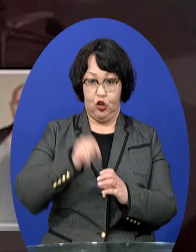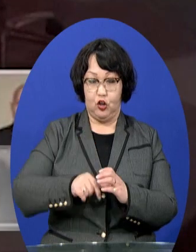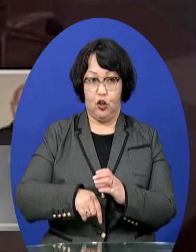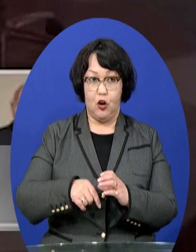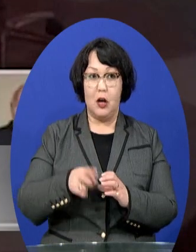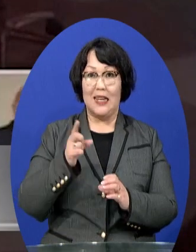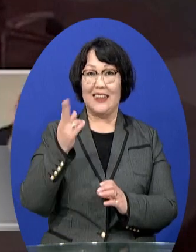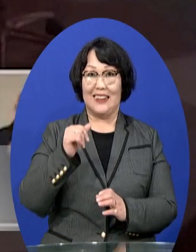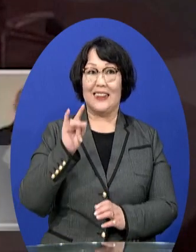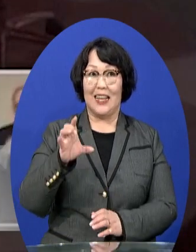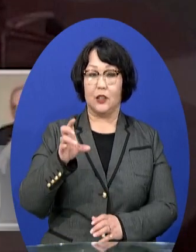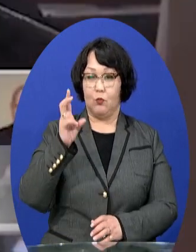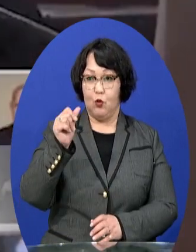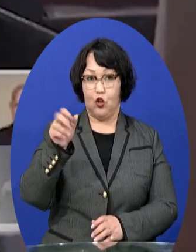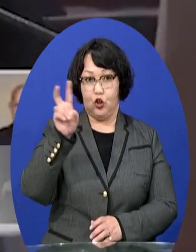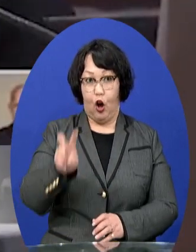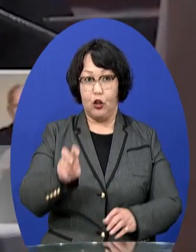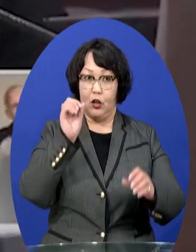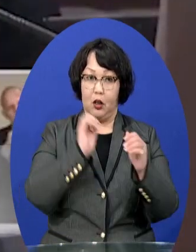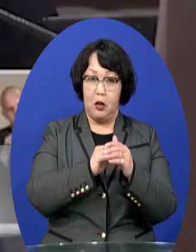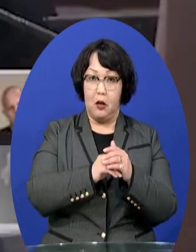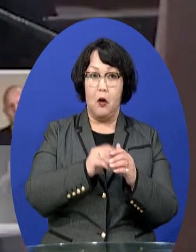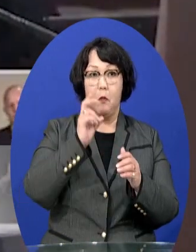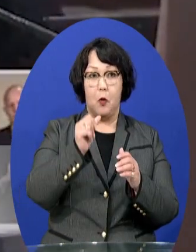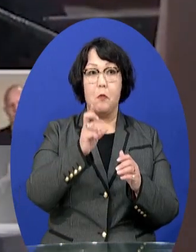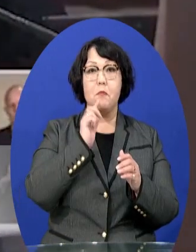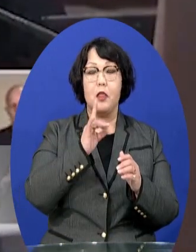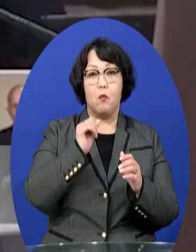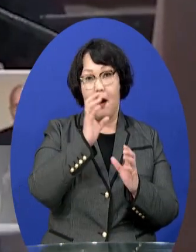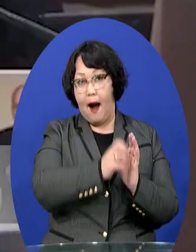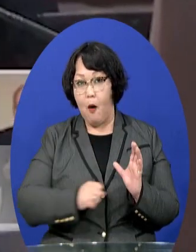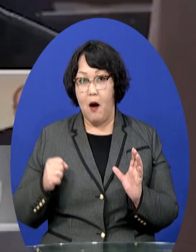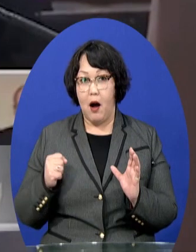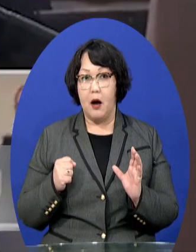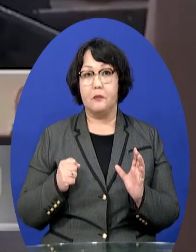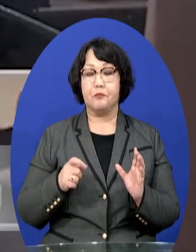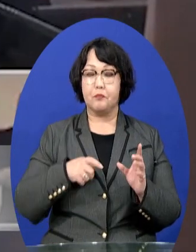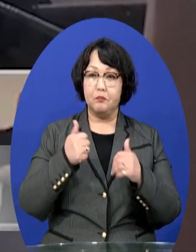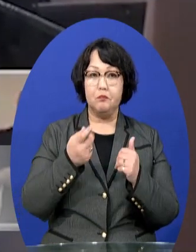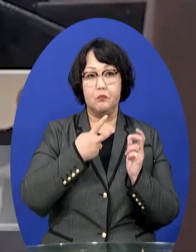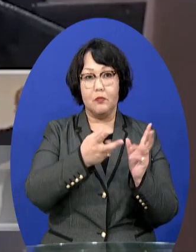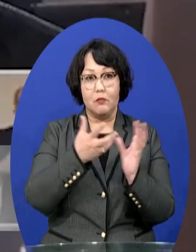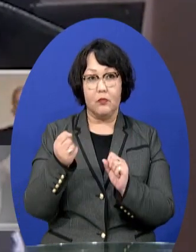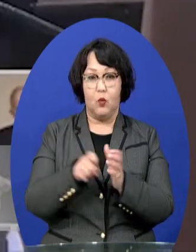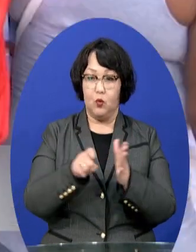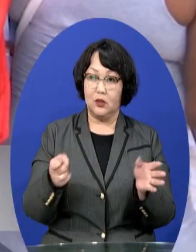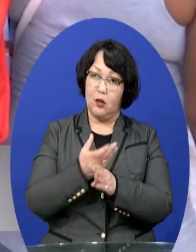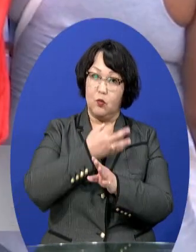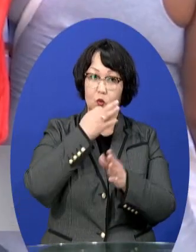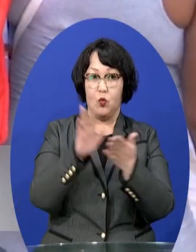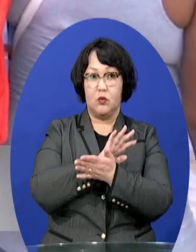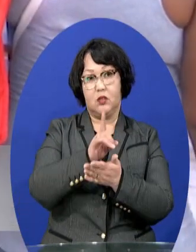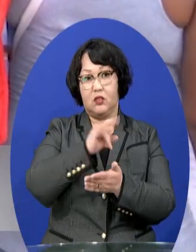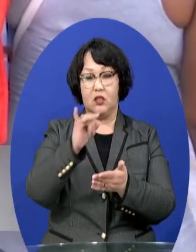өөрийн дансандаа доллар хийх болон хадгаламжийн данснаасаа бэлэн мөнгө авах бусад үйлчлэгээ хийх хугацаа өгөөд байгаа юм байна.